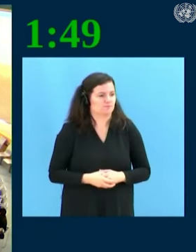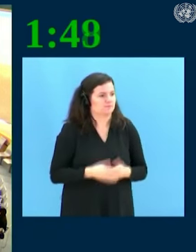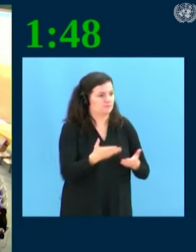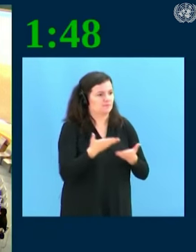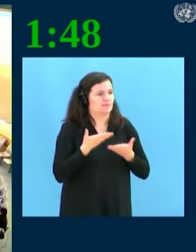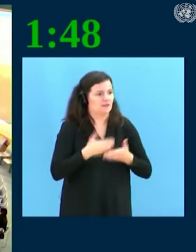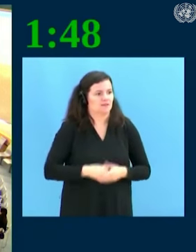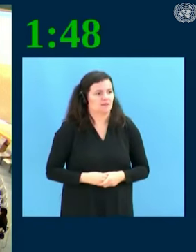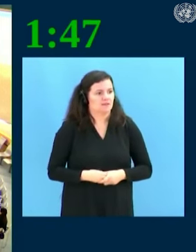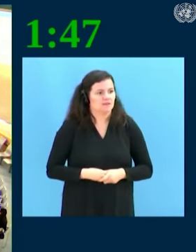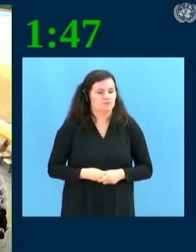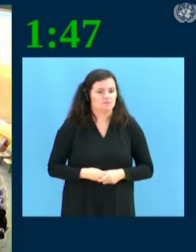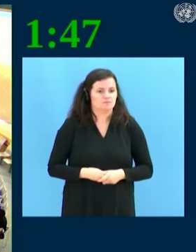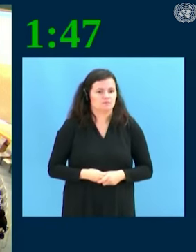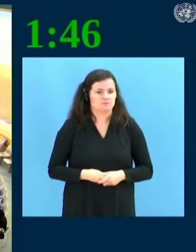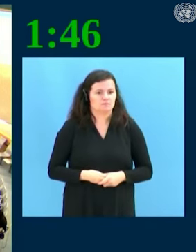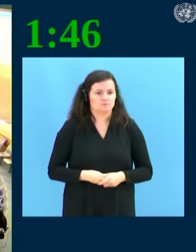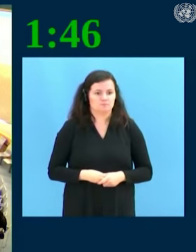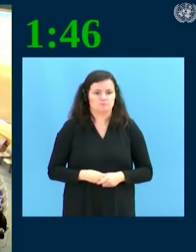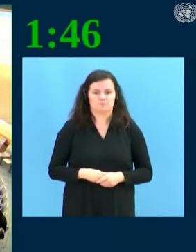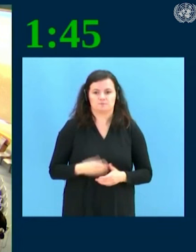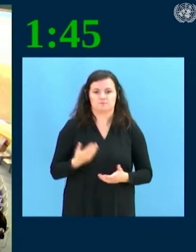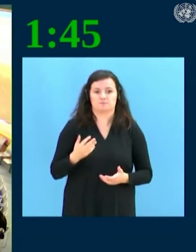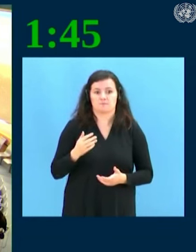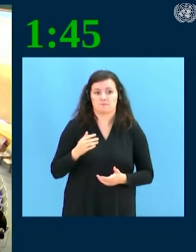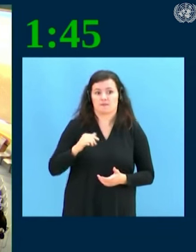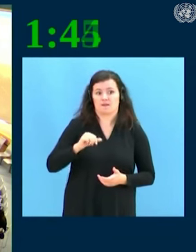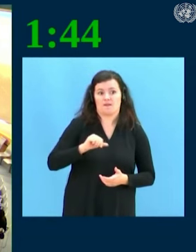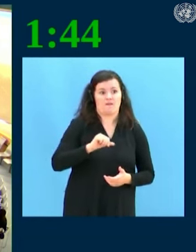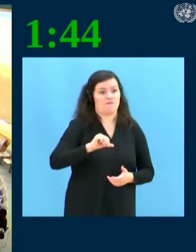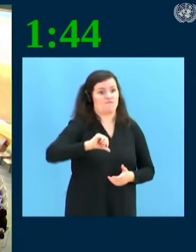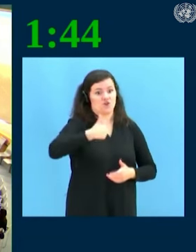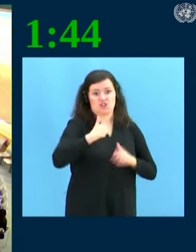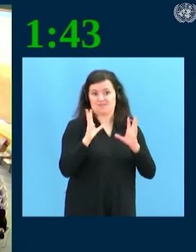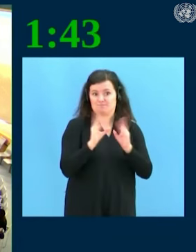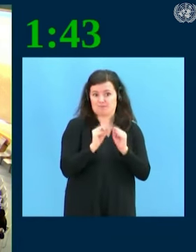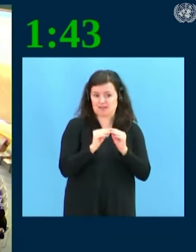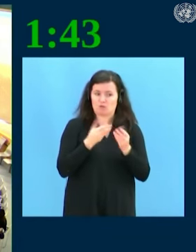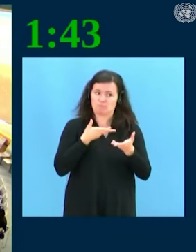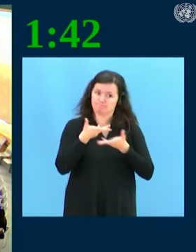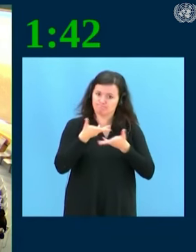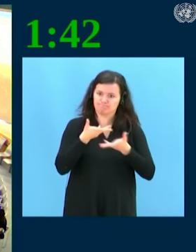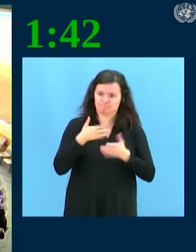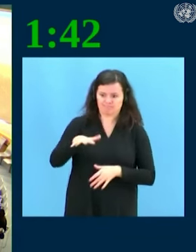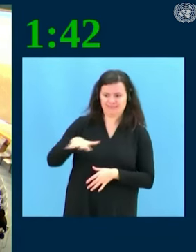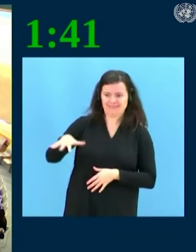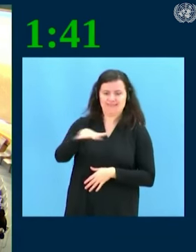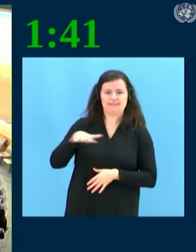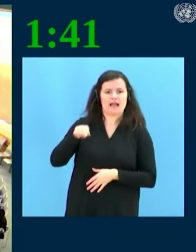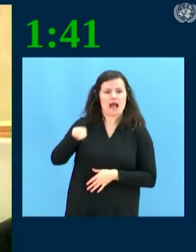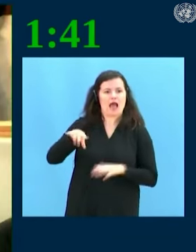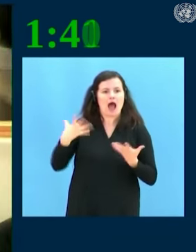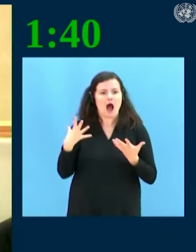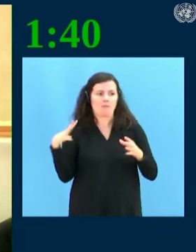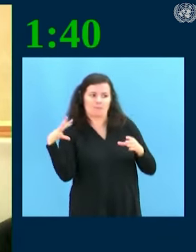գործադիր ու կամ քաղաքական հատուկ մարմնի առկայությունը բնակության կողմից տրված նախնական ազատ ու իրազեկ համաձայնության հիման երա։ Բնիկ ժողովրդի պաշտոնական ու